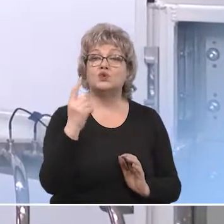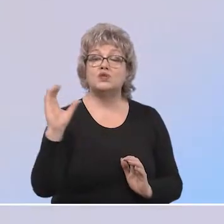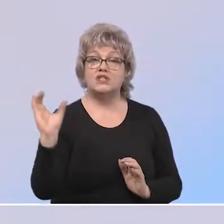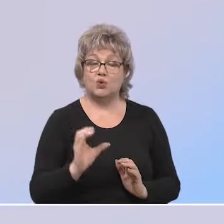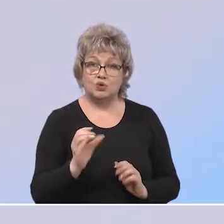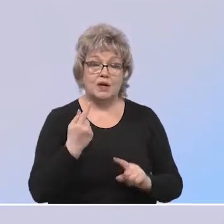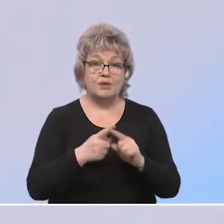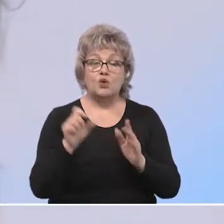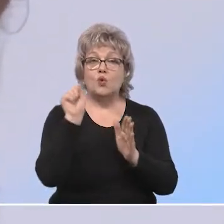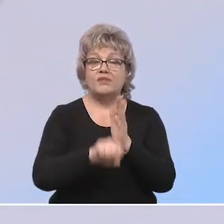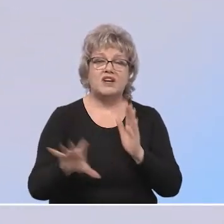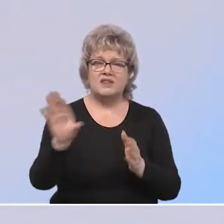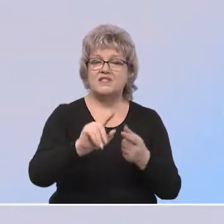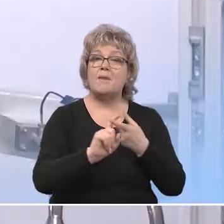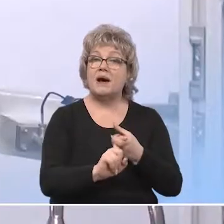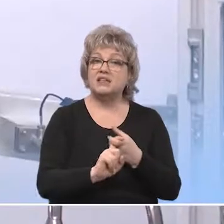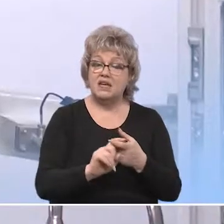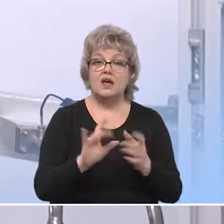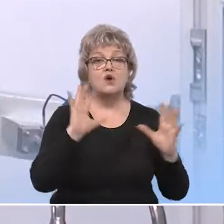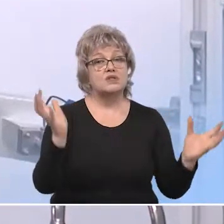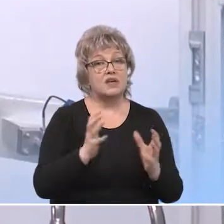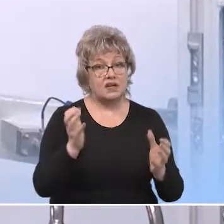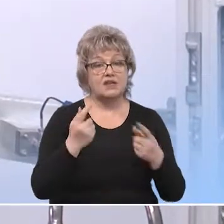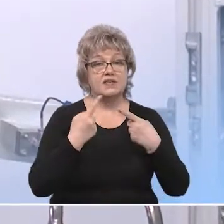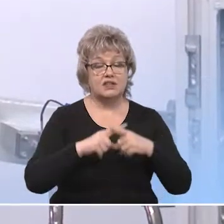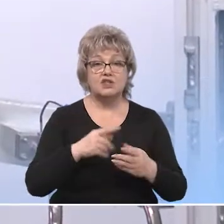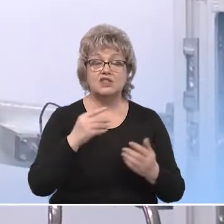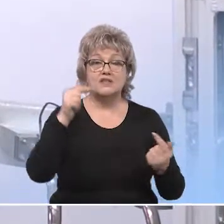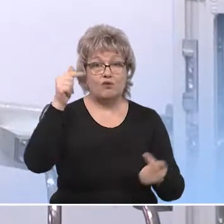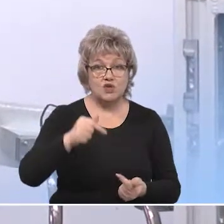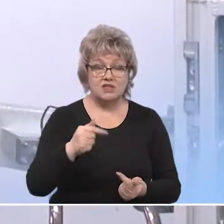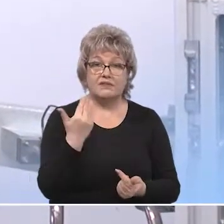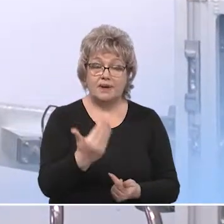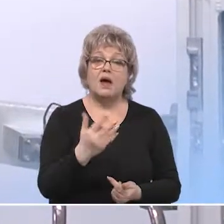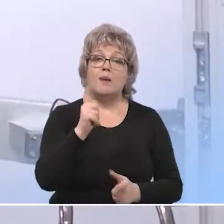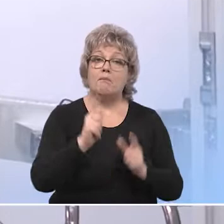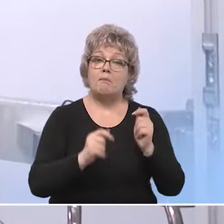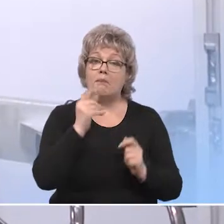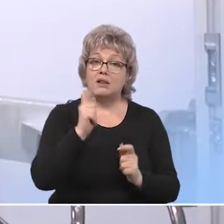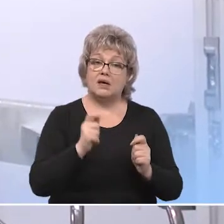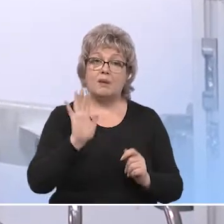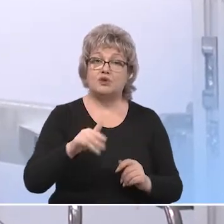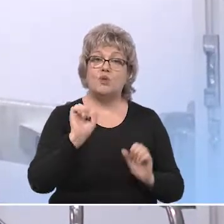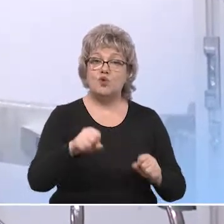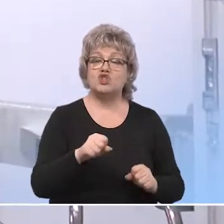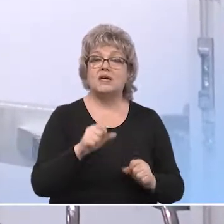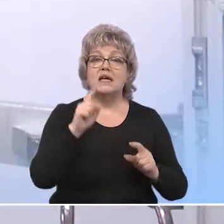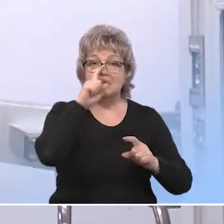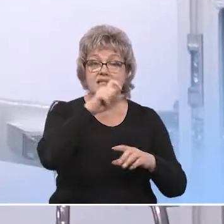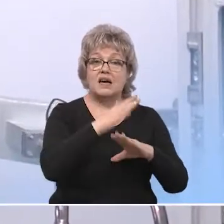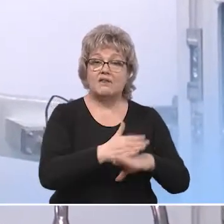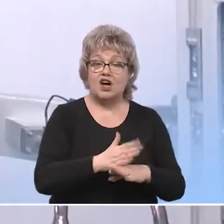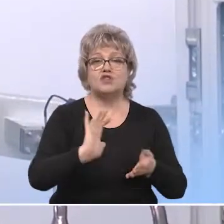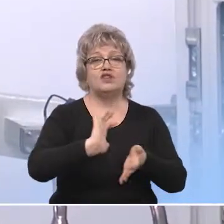секунды, при которых убиваются все бактерии, но сохраняются технологические свойства молока. То есть его потом заквашивать